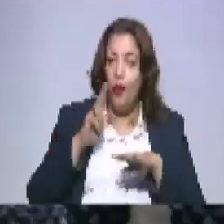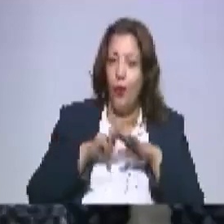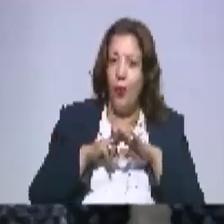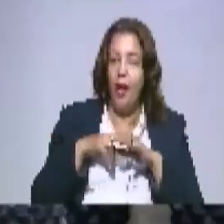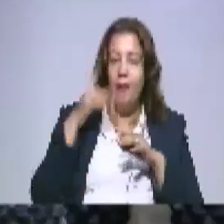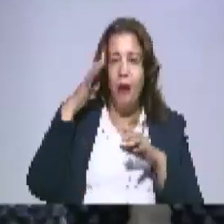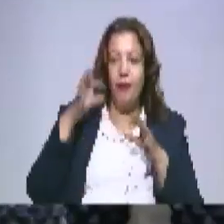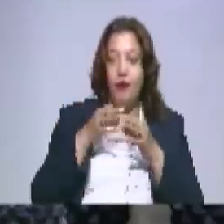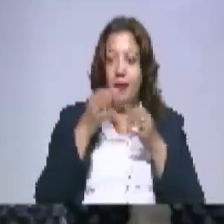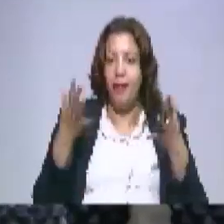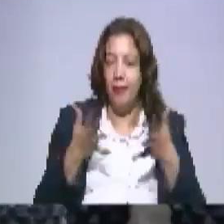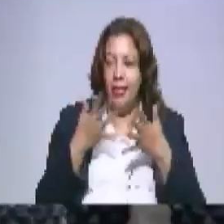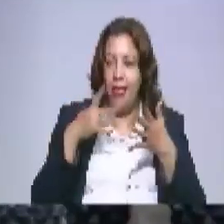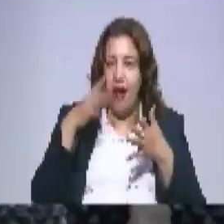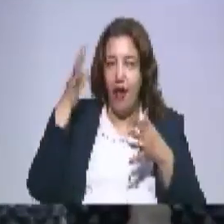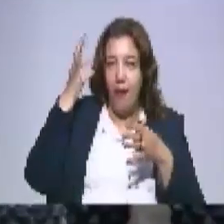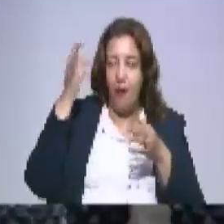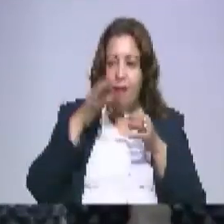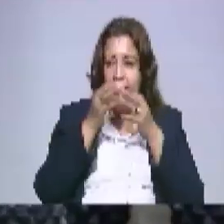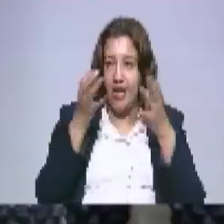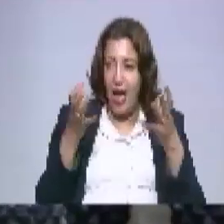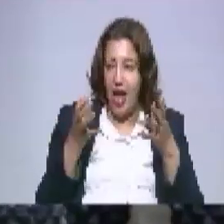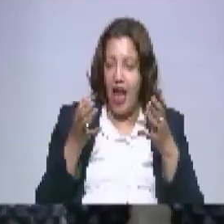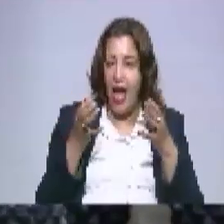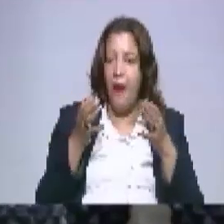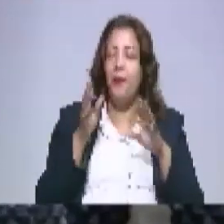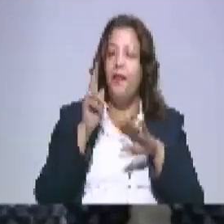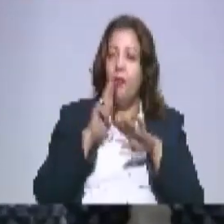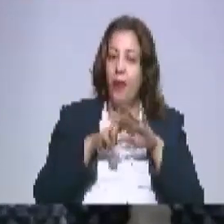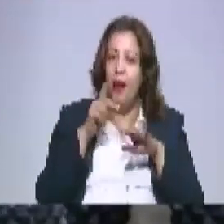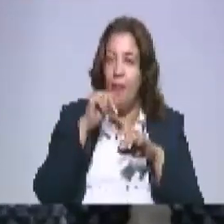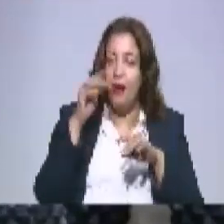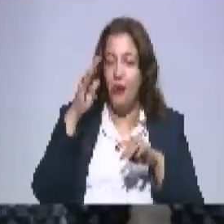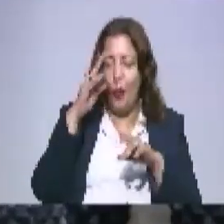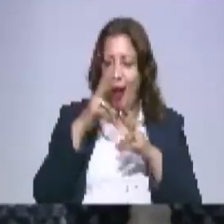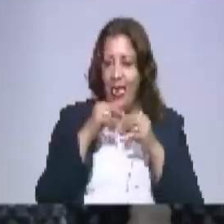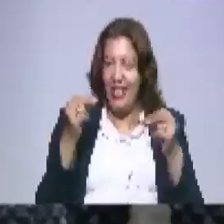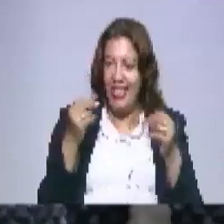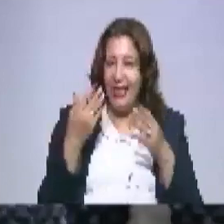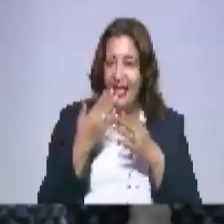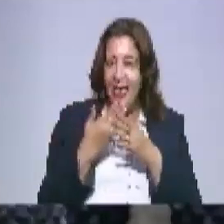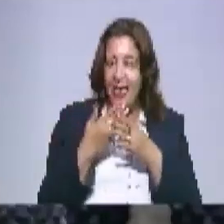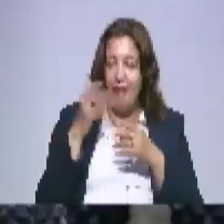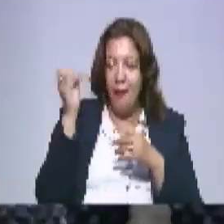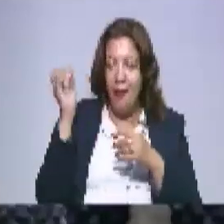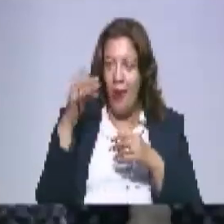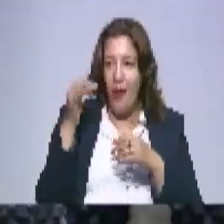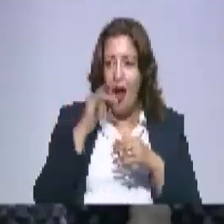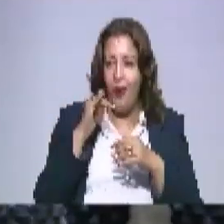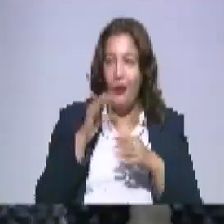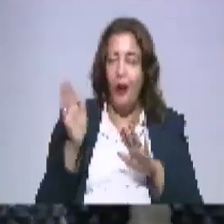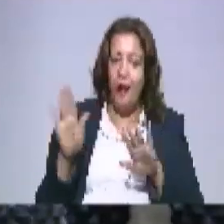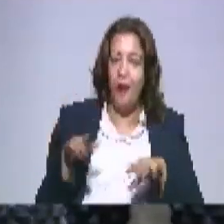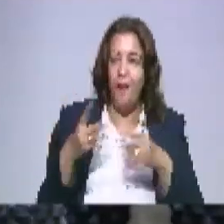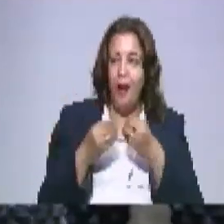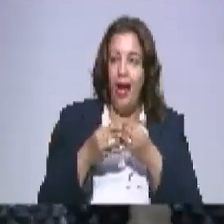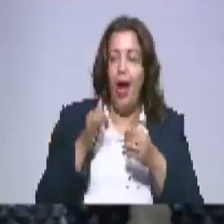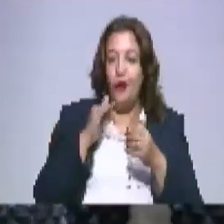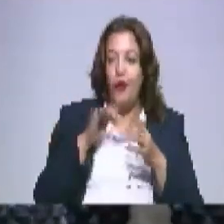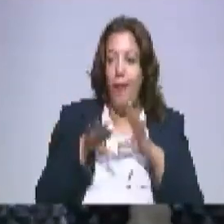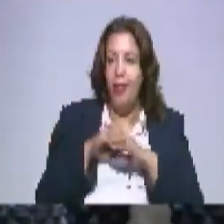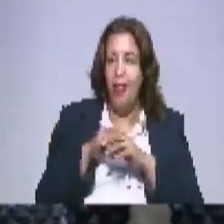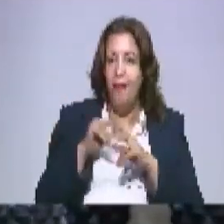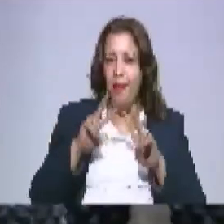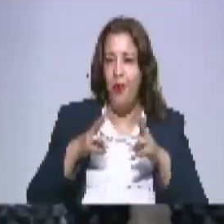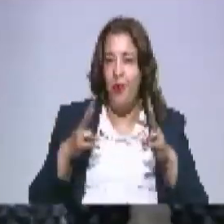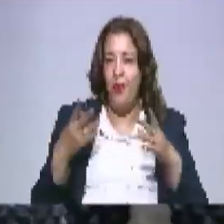كان الشعريه بالمكسرات والسكر. يعني احنا بنشكرك جدا يا شيف، ودايما منور، دايما مبدع، دايما بتعمل حاجات مختلفه